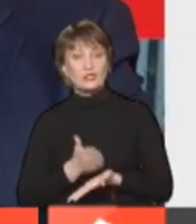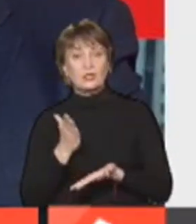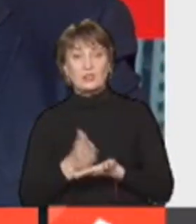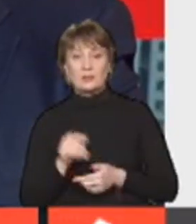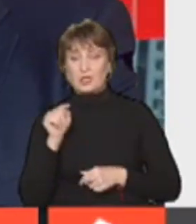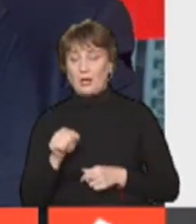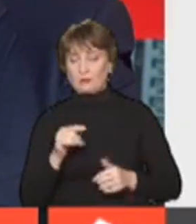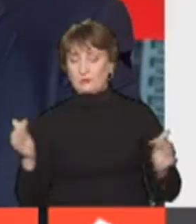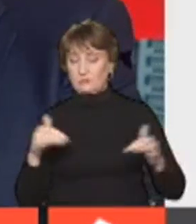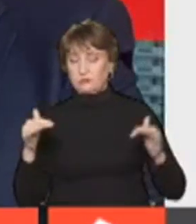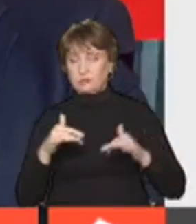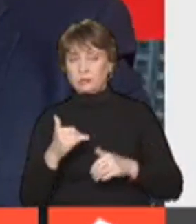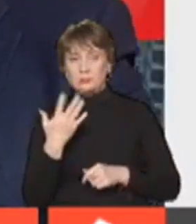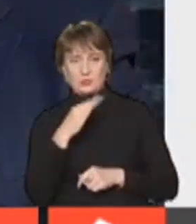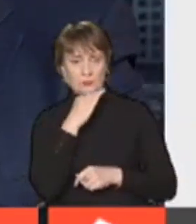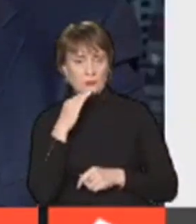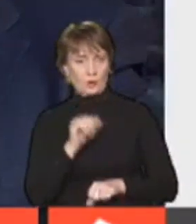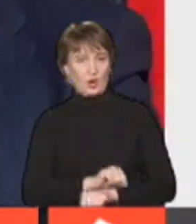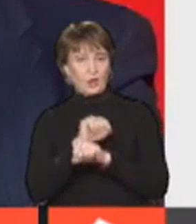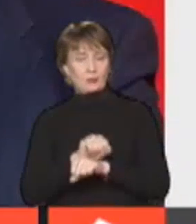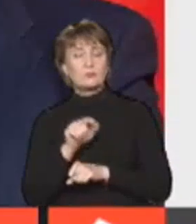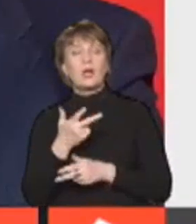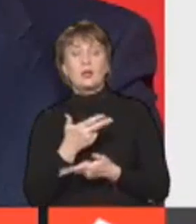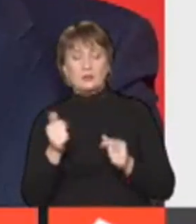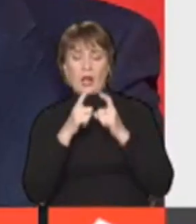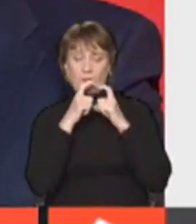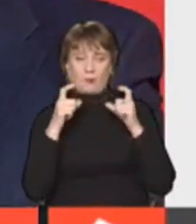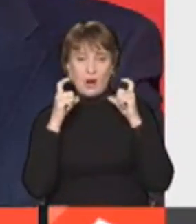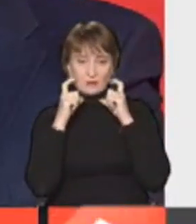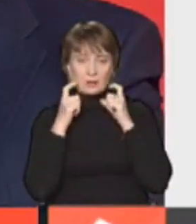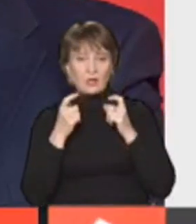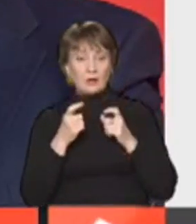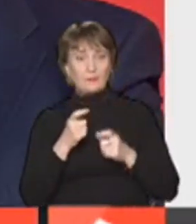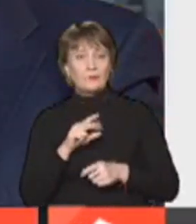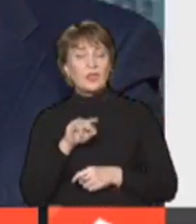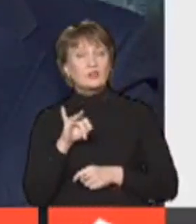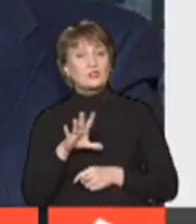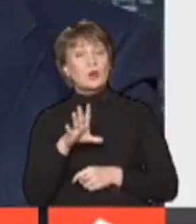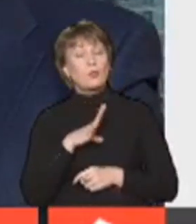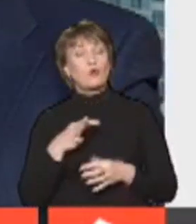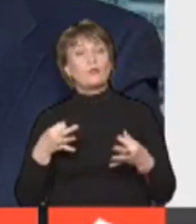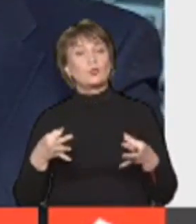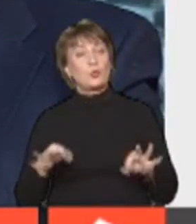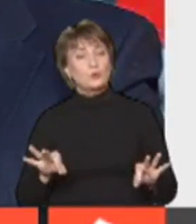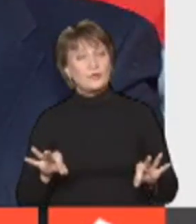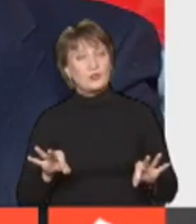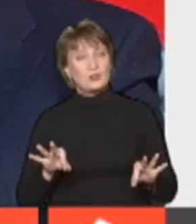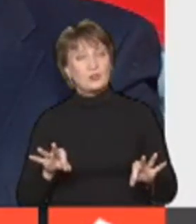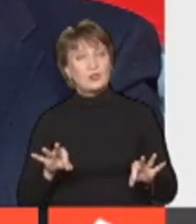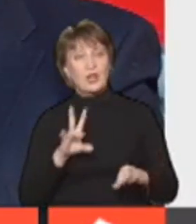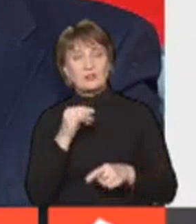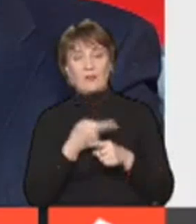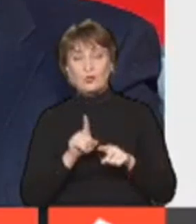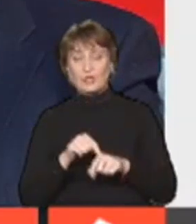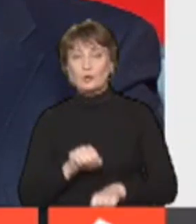тут збирають чисельну акцію. Да, вони в масках, але чи був дозвіл на таку акцію, і чи